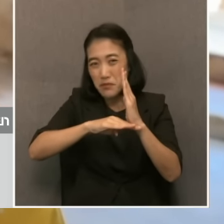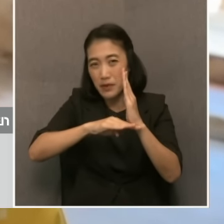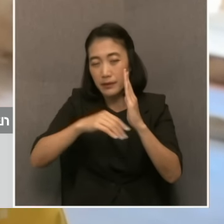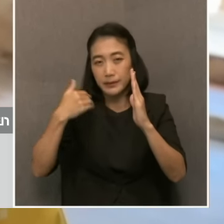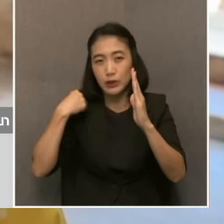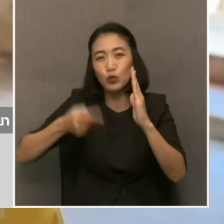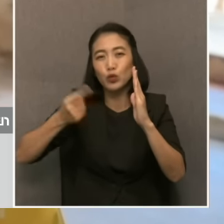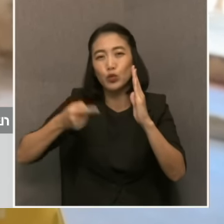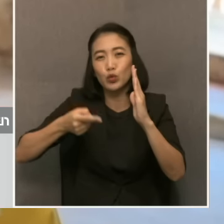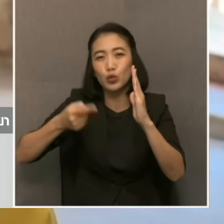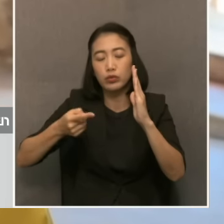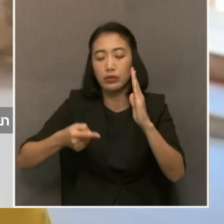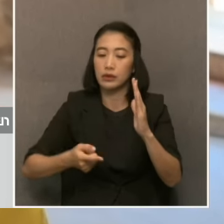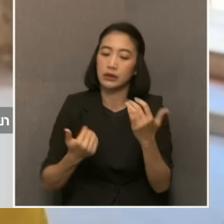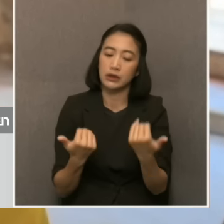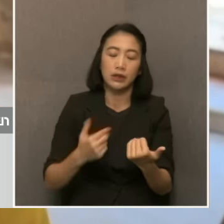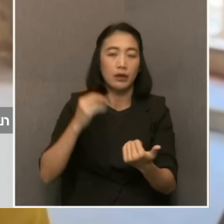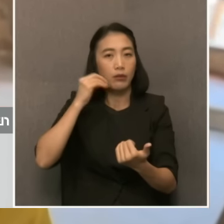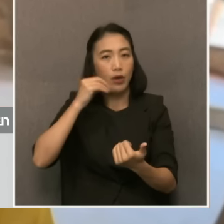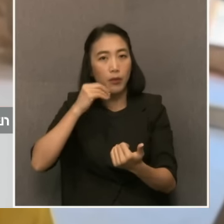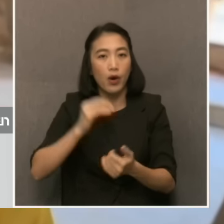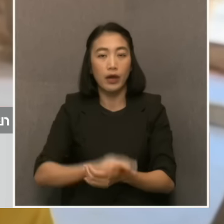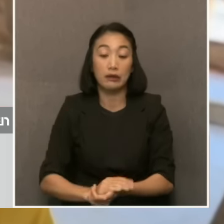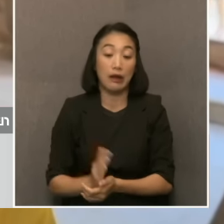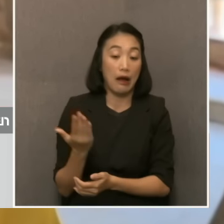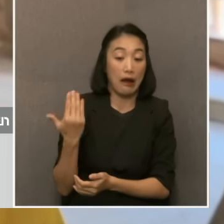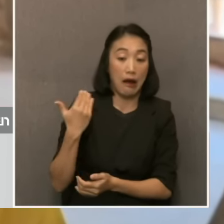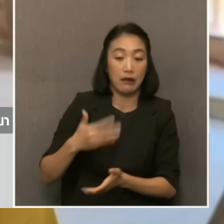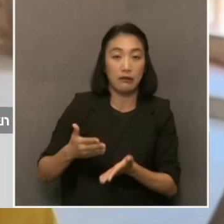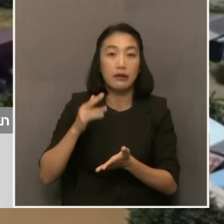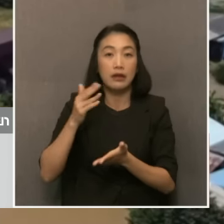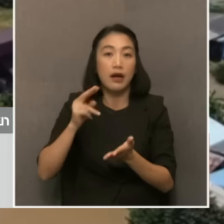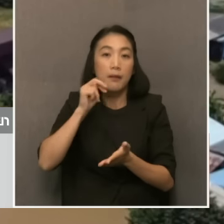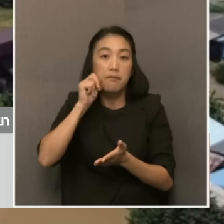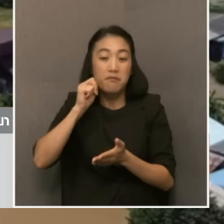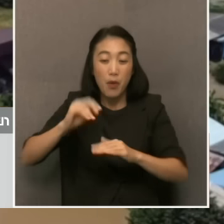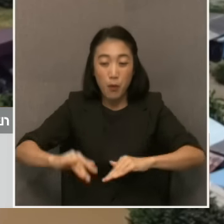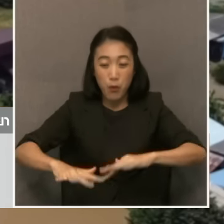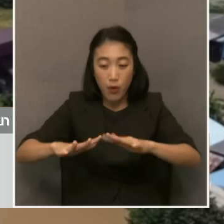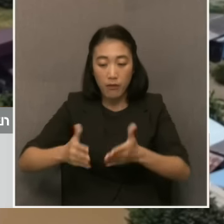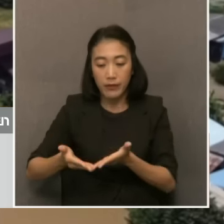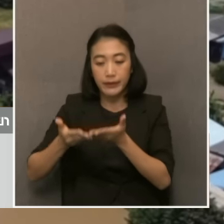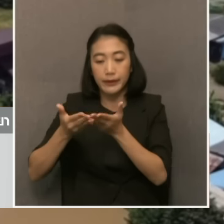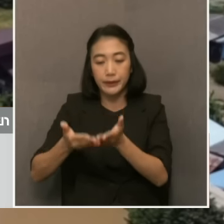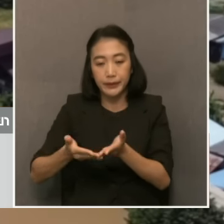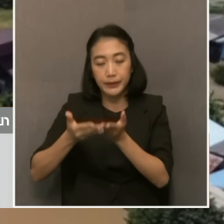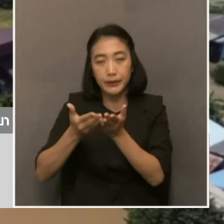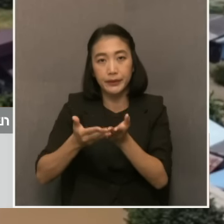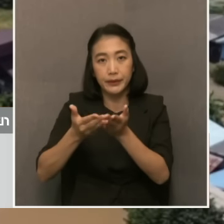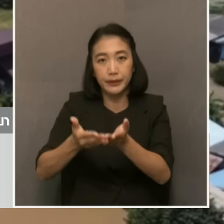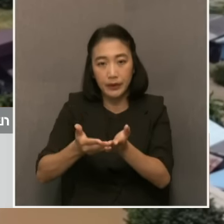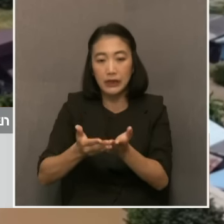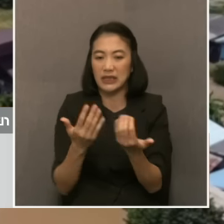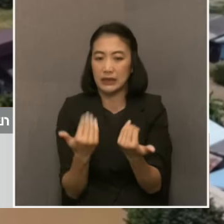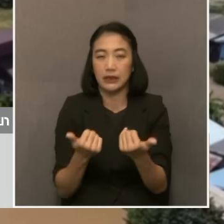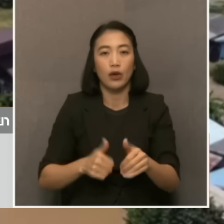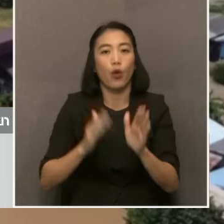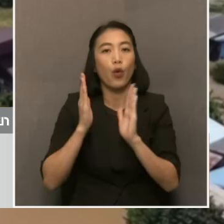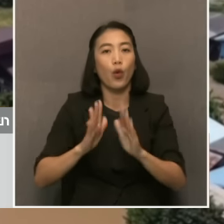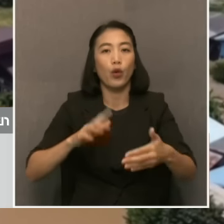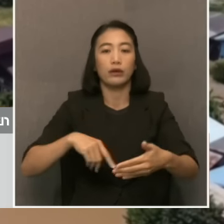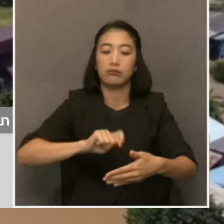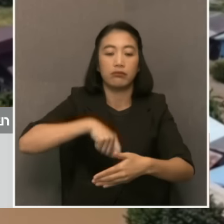ต้องใช้เรือเดินทางเข้าออกตอนนี้พระก็ต้องหยุดบิณฑบาตเพราะว่าในหมู่บ้านก็ถูกน้ำท่วมทั้งหมดด้วยเช่นกันนะ